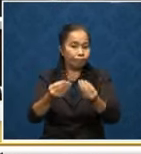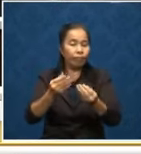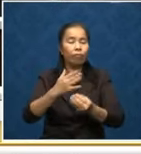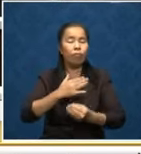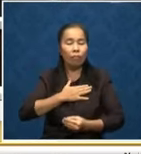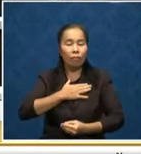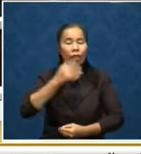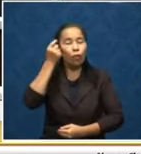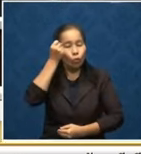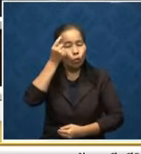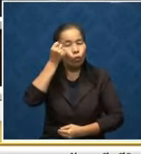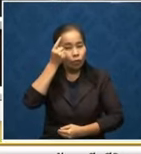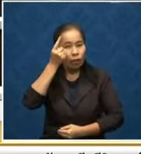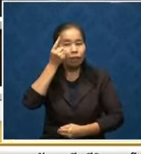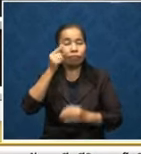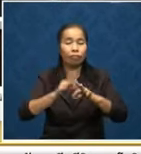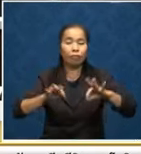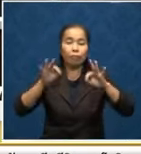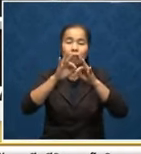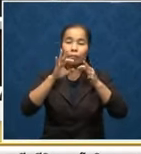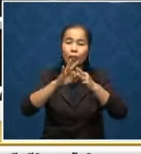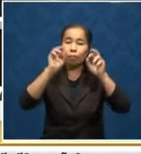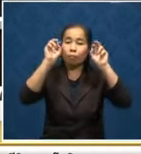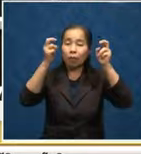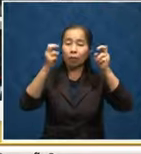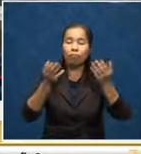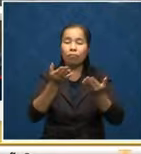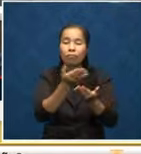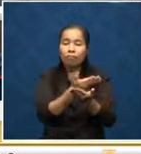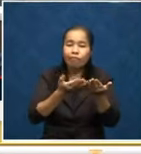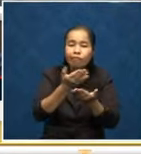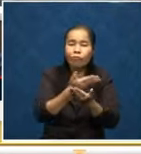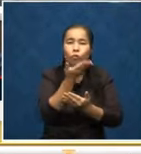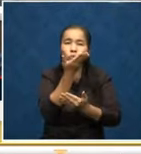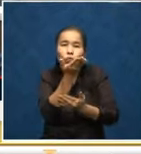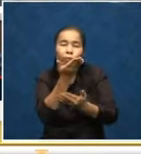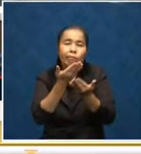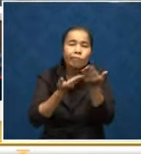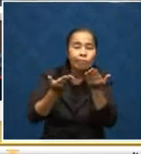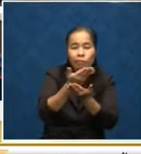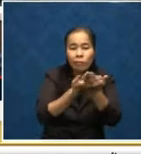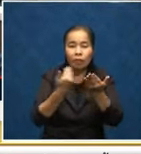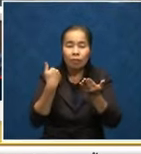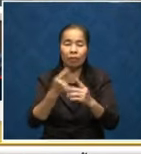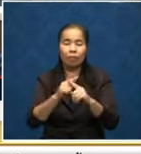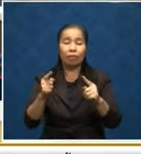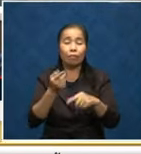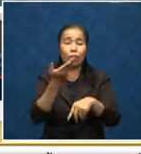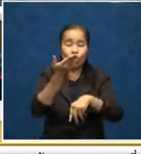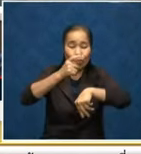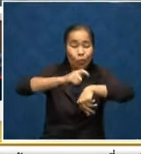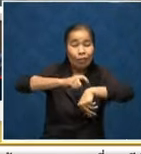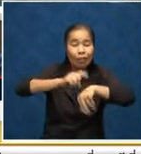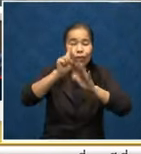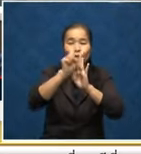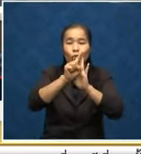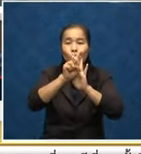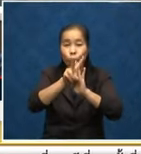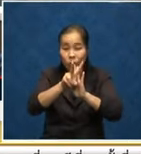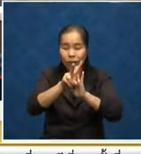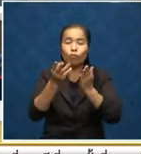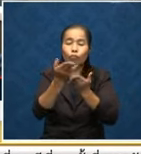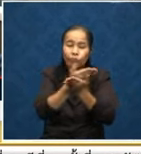จนะครับถึงความสำคัญของการปรึกษาหารือเพราะบางครั้งเนี่ยแม้จะมีการหารือแค่เพียง2นาทีแต่ได้มี